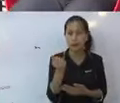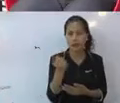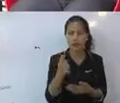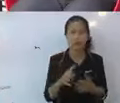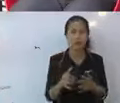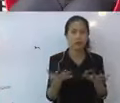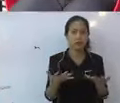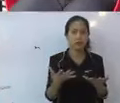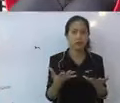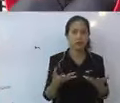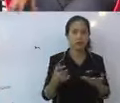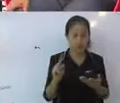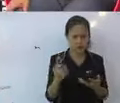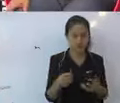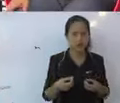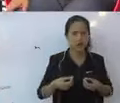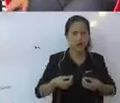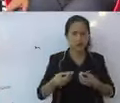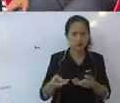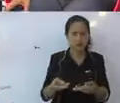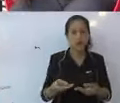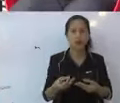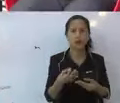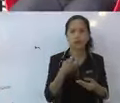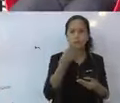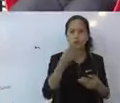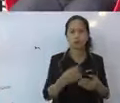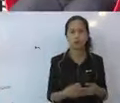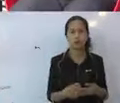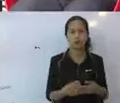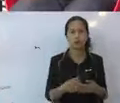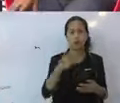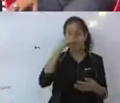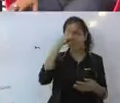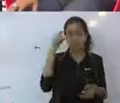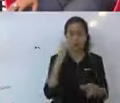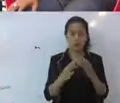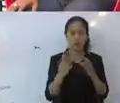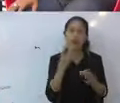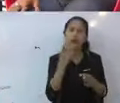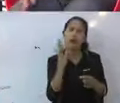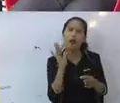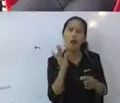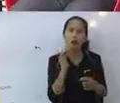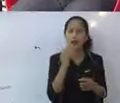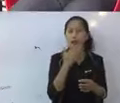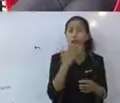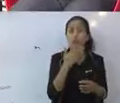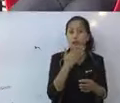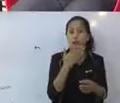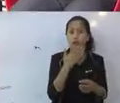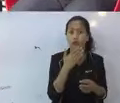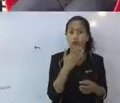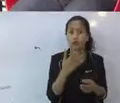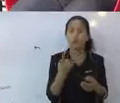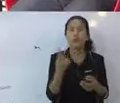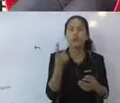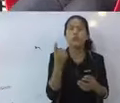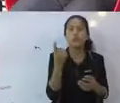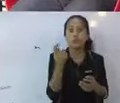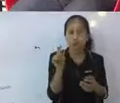ng sweet, wala na. Tapos na ang gulay. Wala na. Try to introduce muna yung